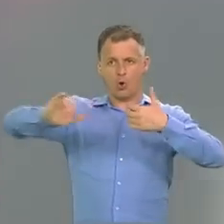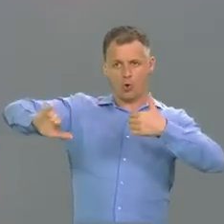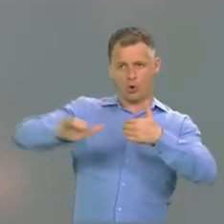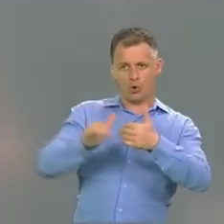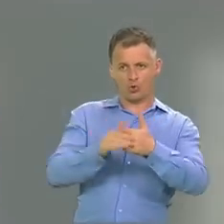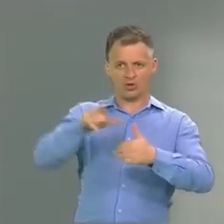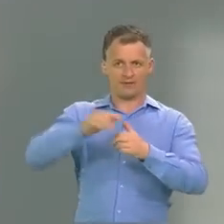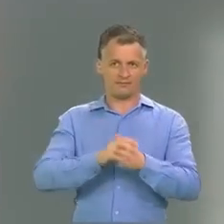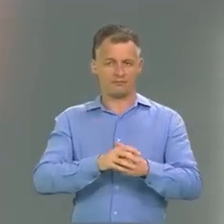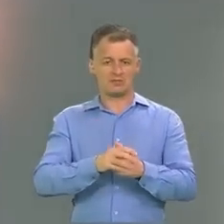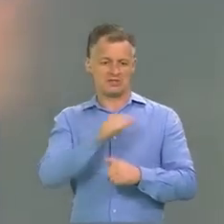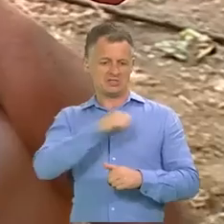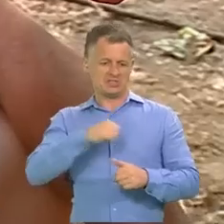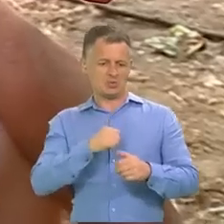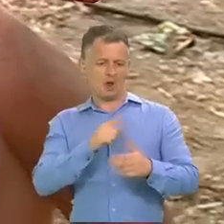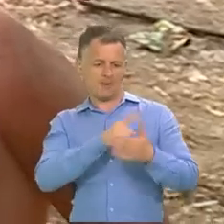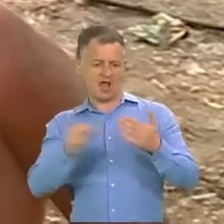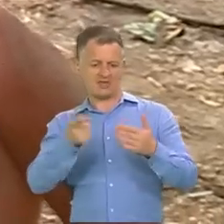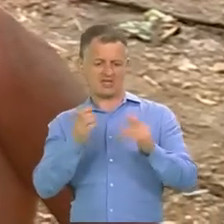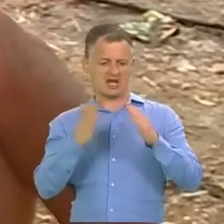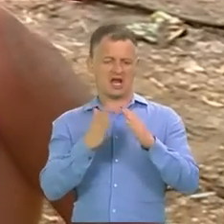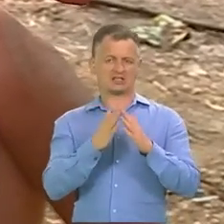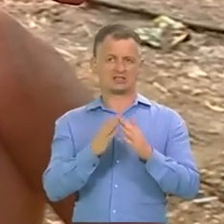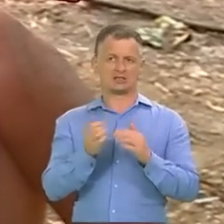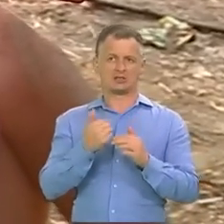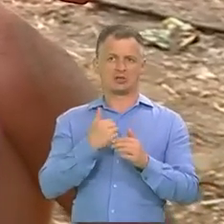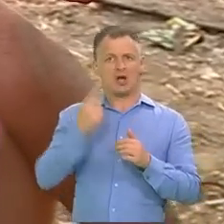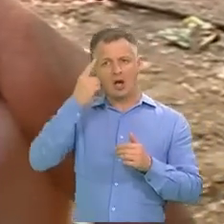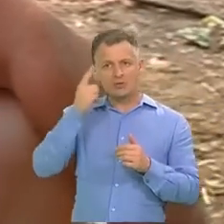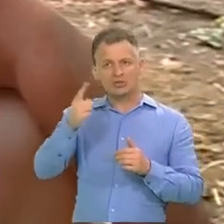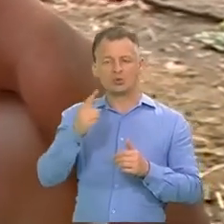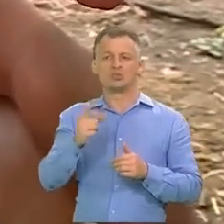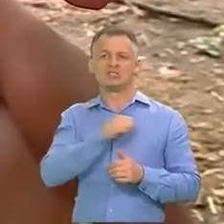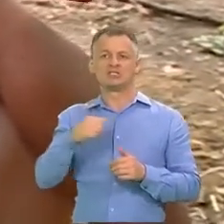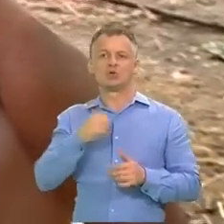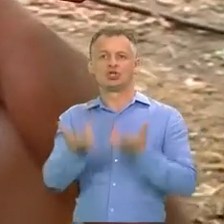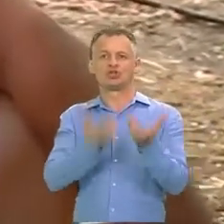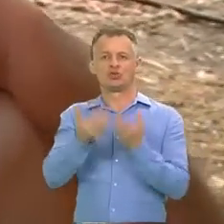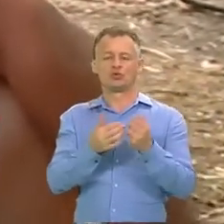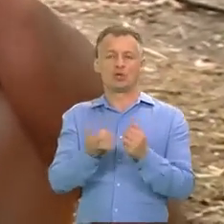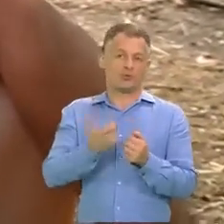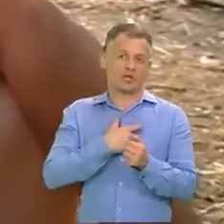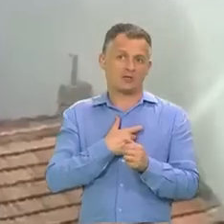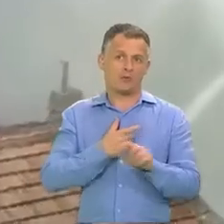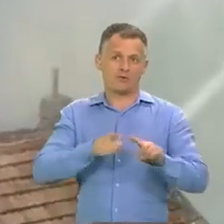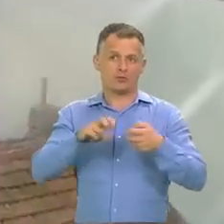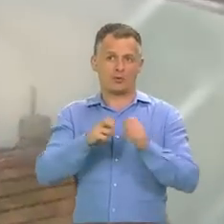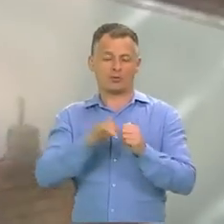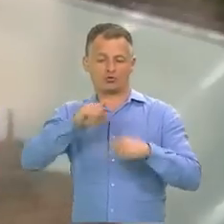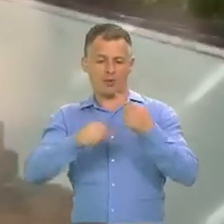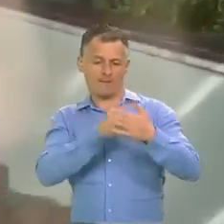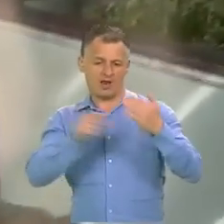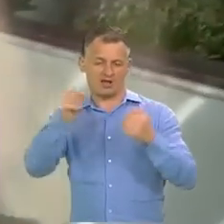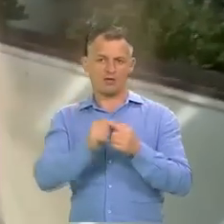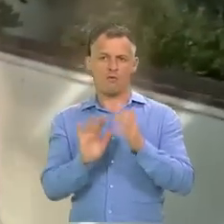singur din casă. Mi-am dat seama de că este incendiu, s-ar putea să mă afecteze și am plecat. Un fum